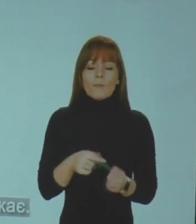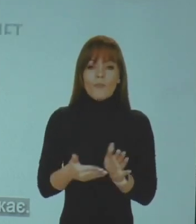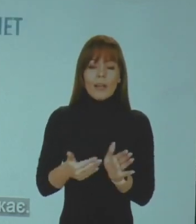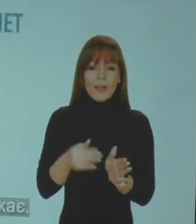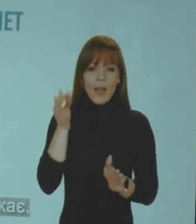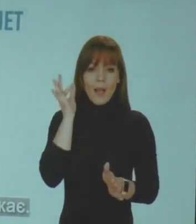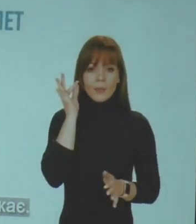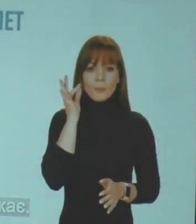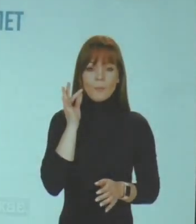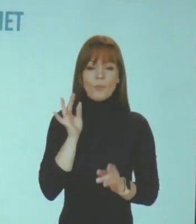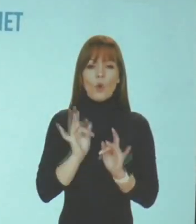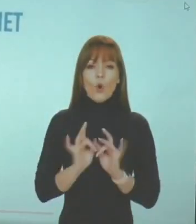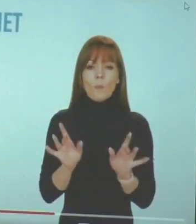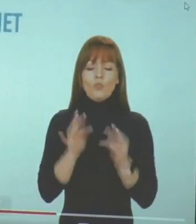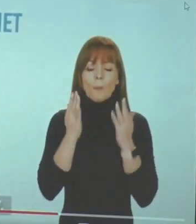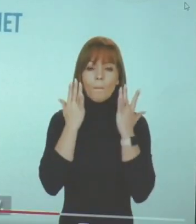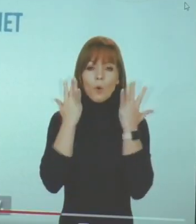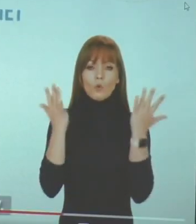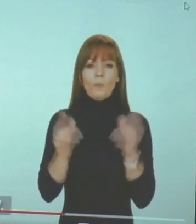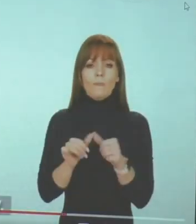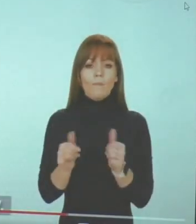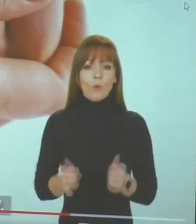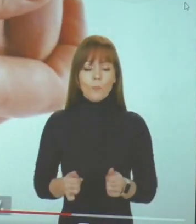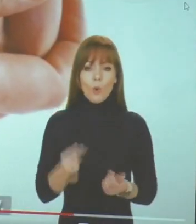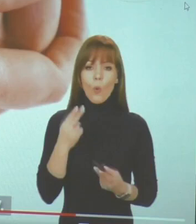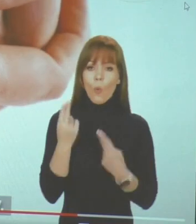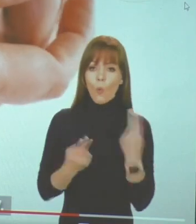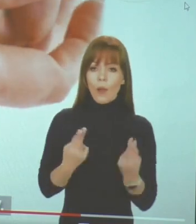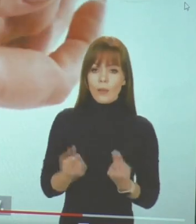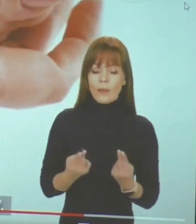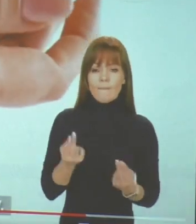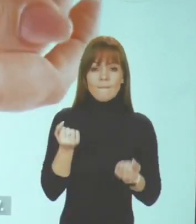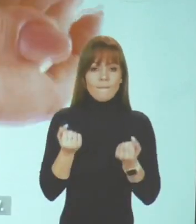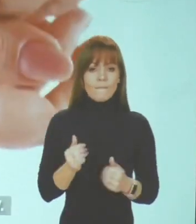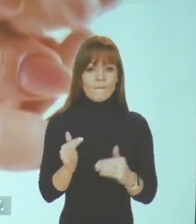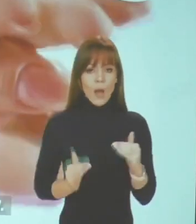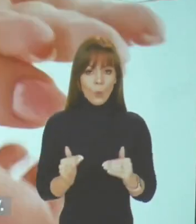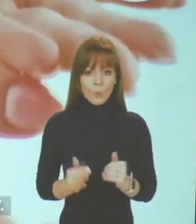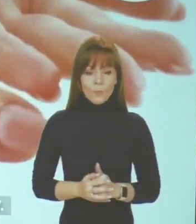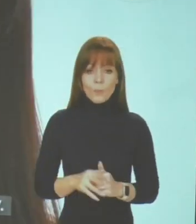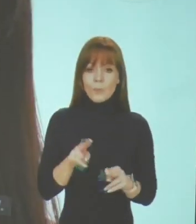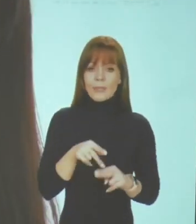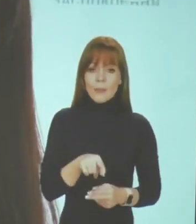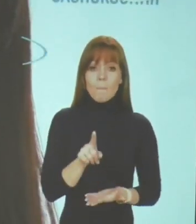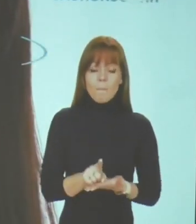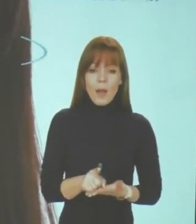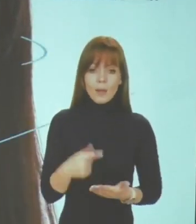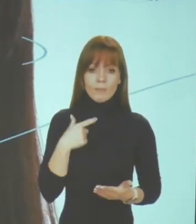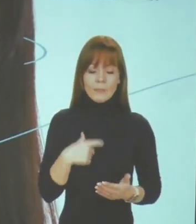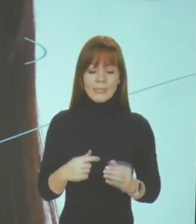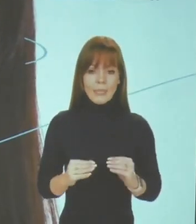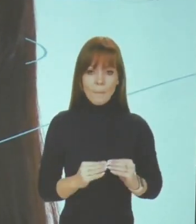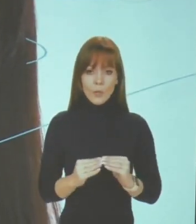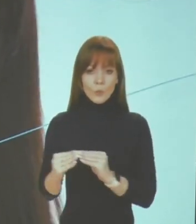відчуттях, які він викликає. Опиши подумки, форму, колір, вагу. Це має